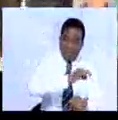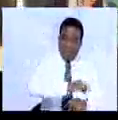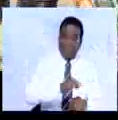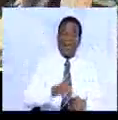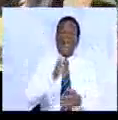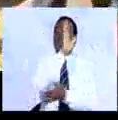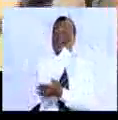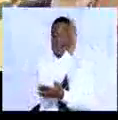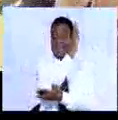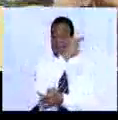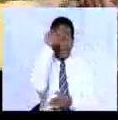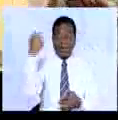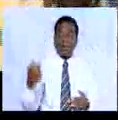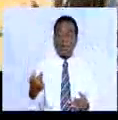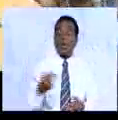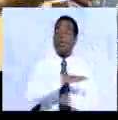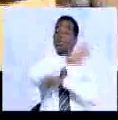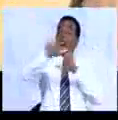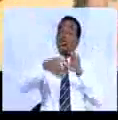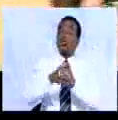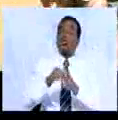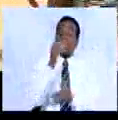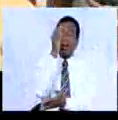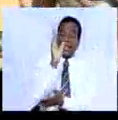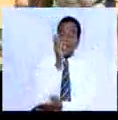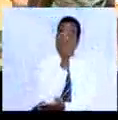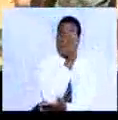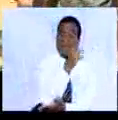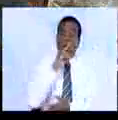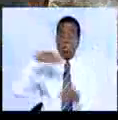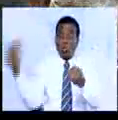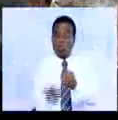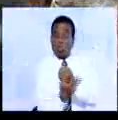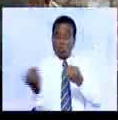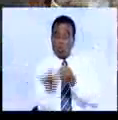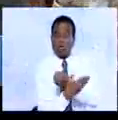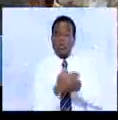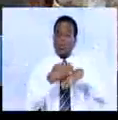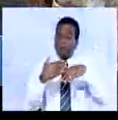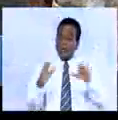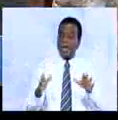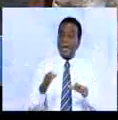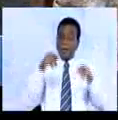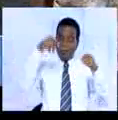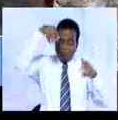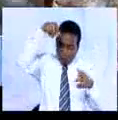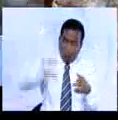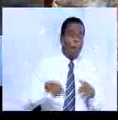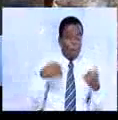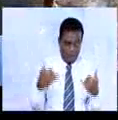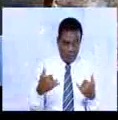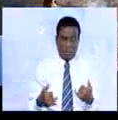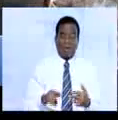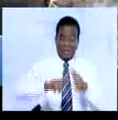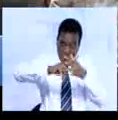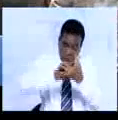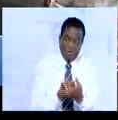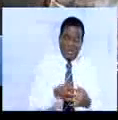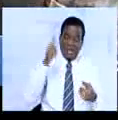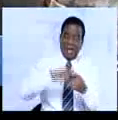pédagogiques et matériels de cette communauté sur toute l'étendue du territoire national. Par ce projet, le ministère des Eaux et Forêts vise deux